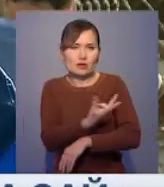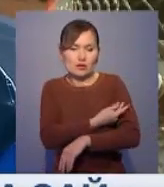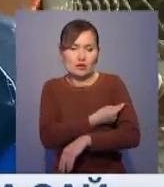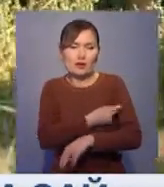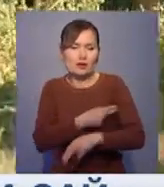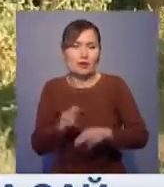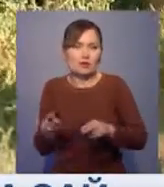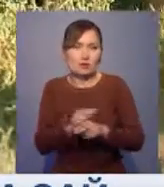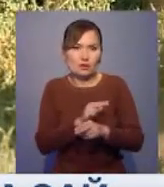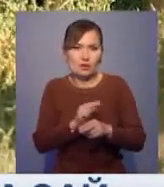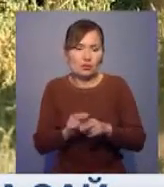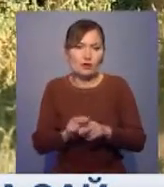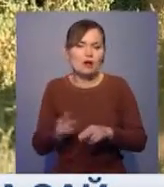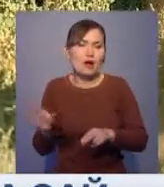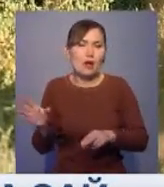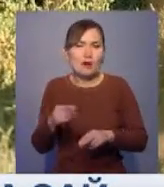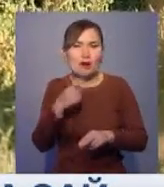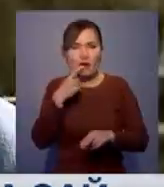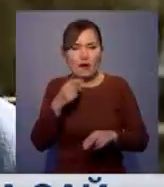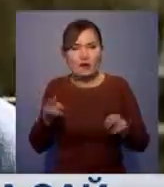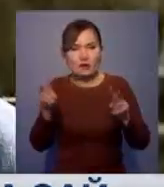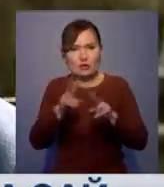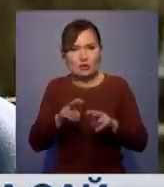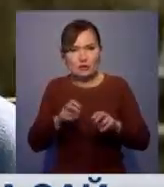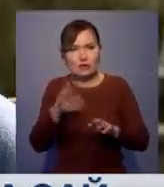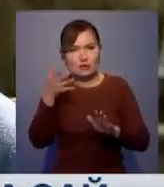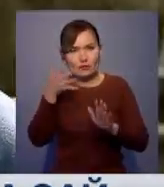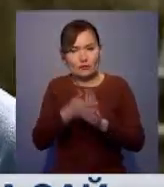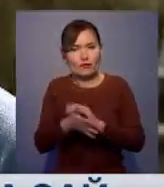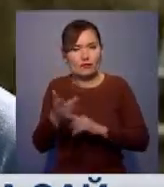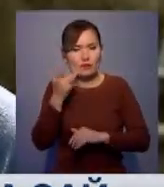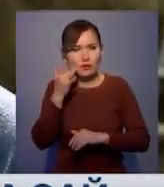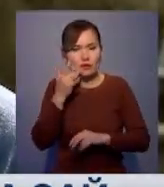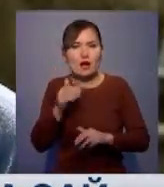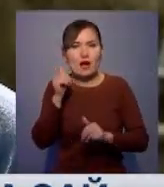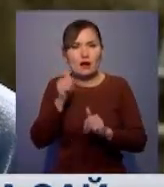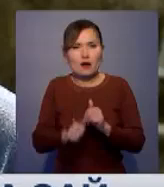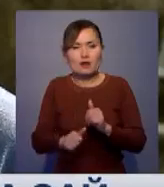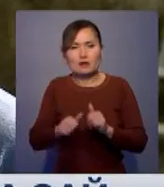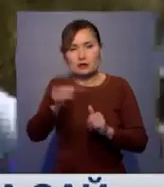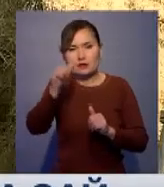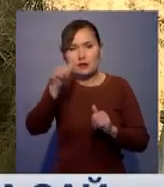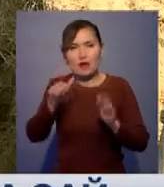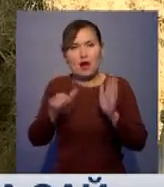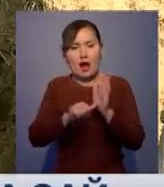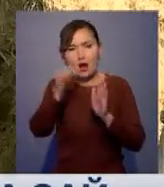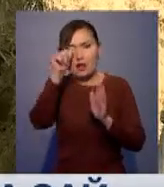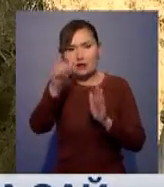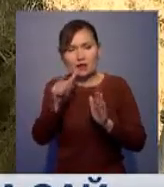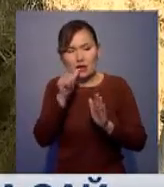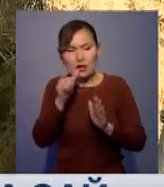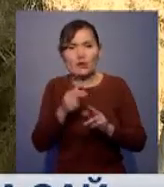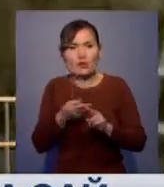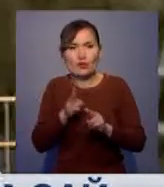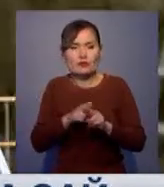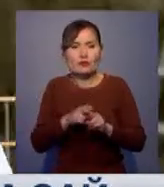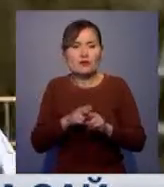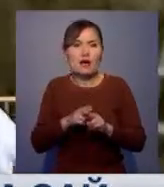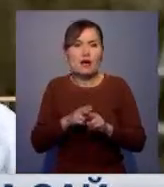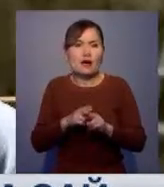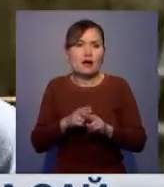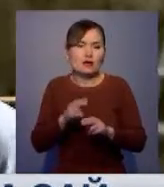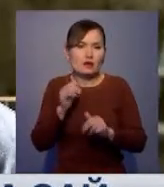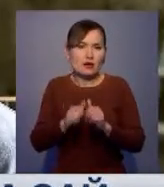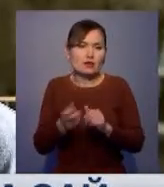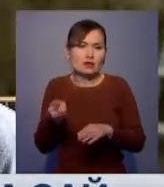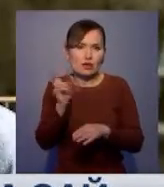аламыз бір түсілізге, тағы да басқа ұрылары. Алтай сайын егіп тұрады, малымыздан қанын алады. Рахмет. Малмен күн өтіп отырмыз сонда. Алмат жас